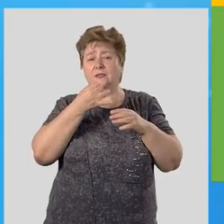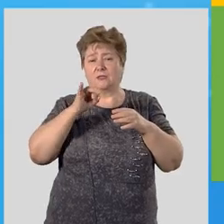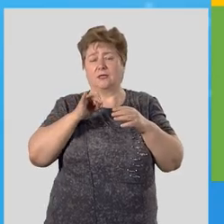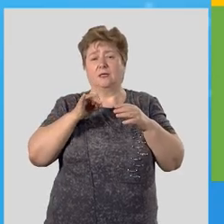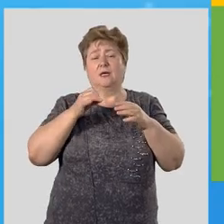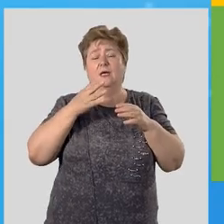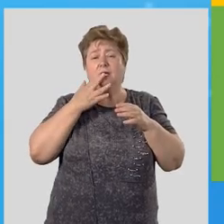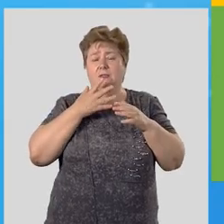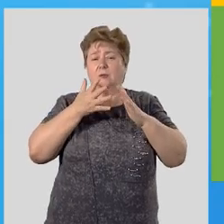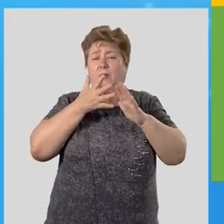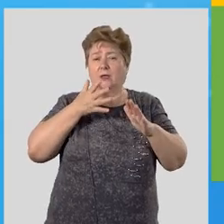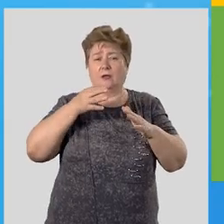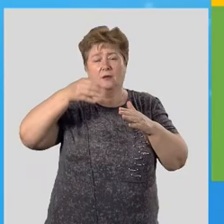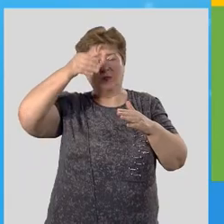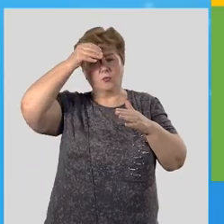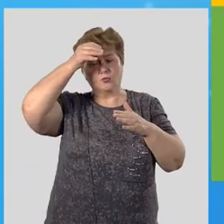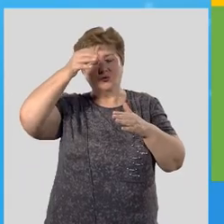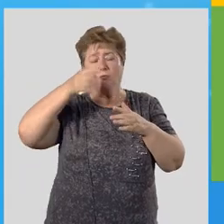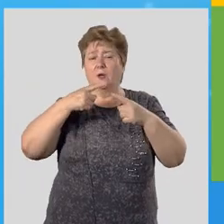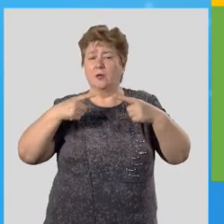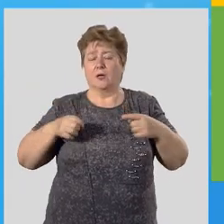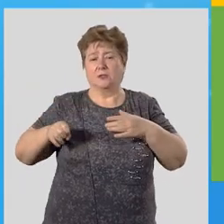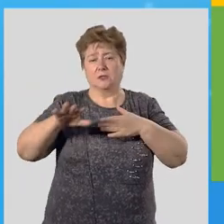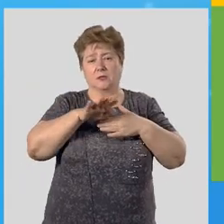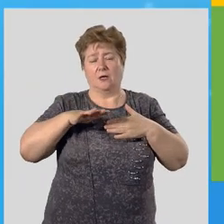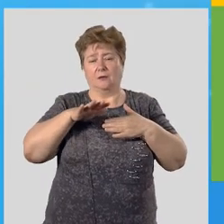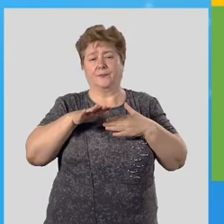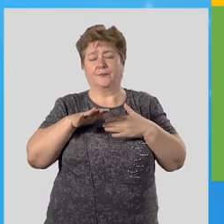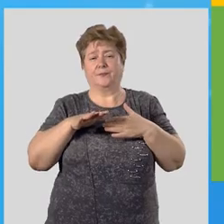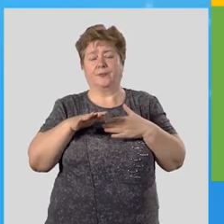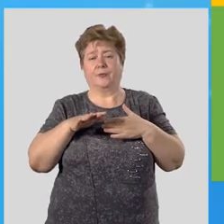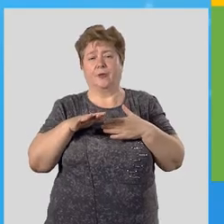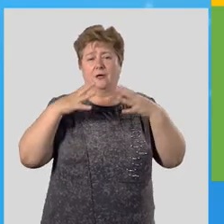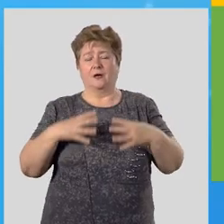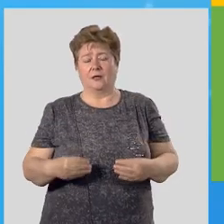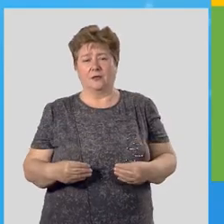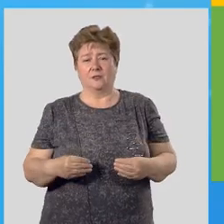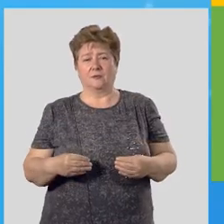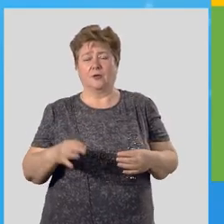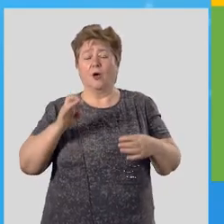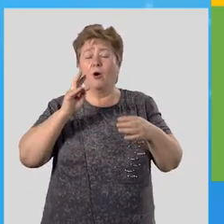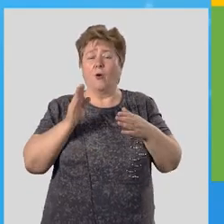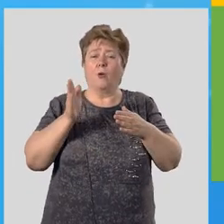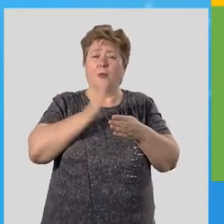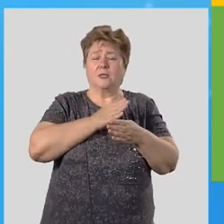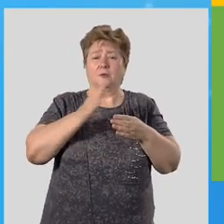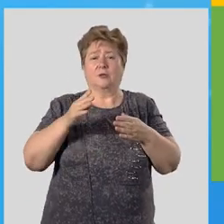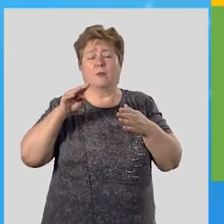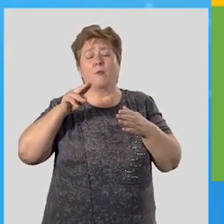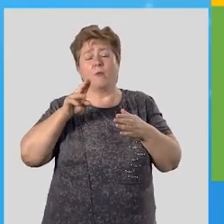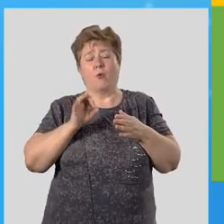языке, понятном ученым разных стран. Все организмы он распределил